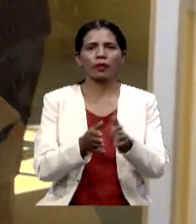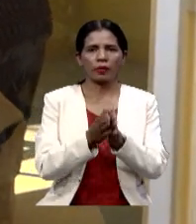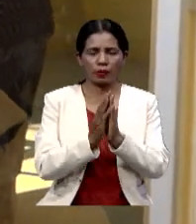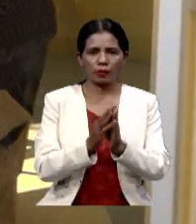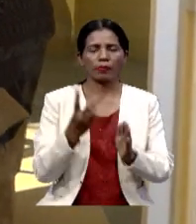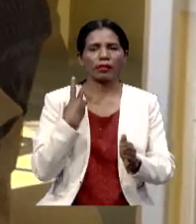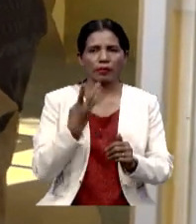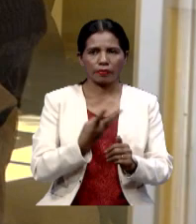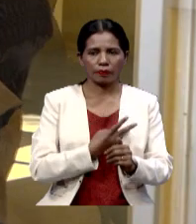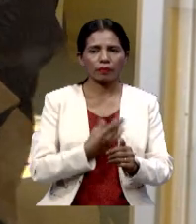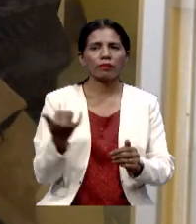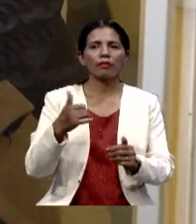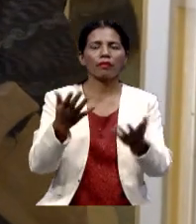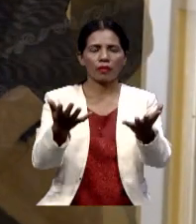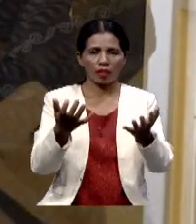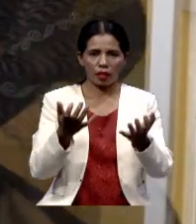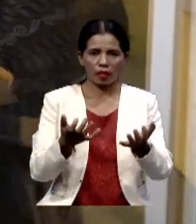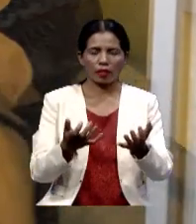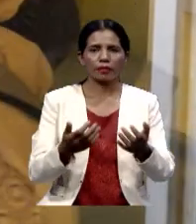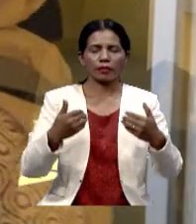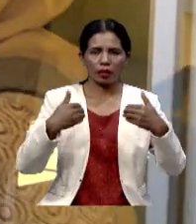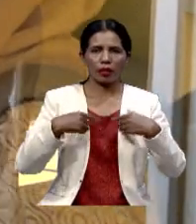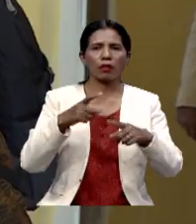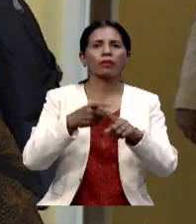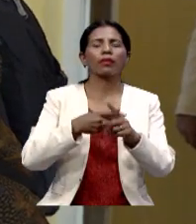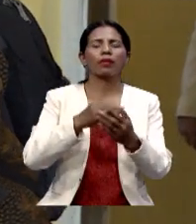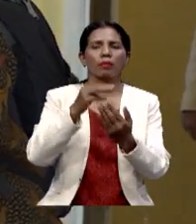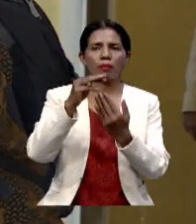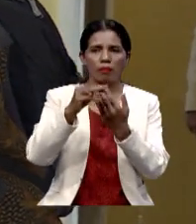maka sira karakne ia março